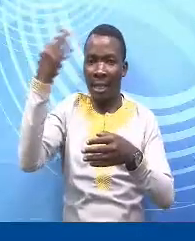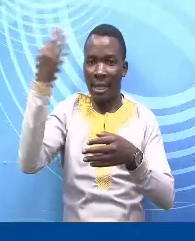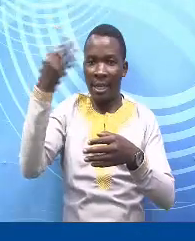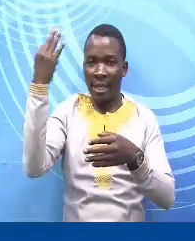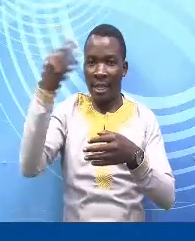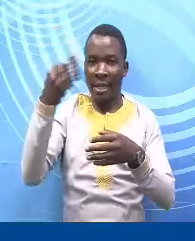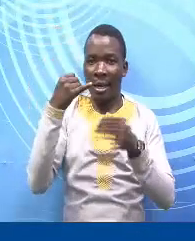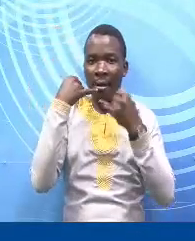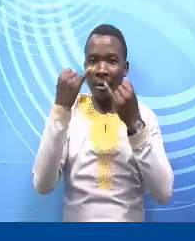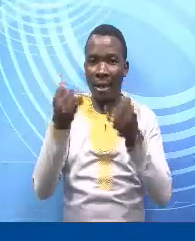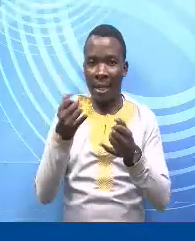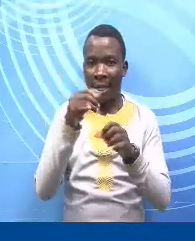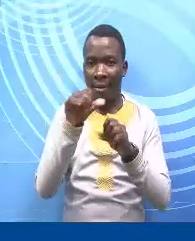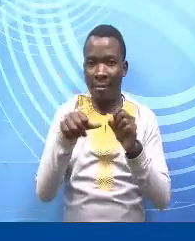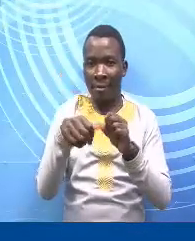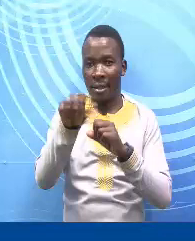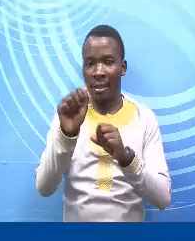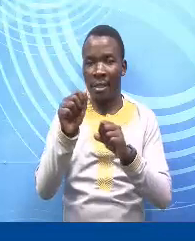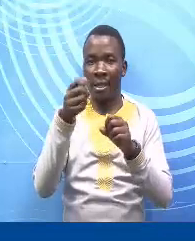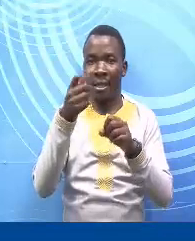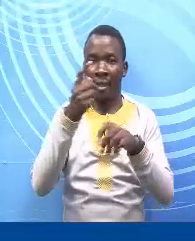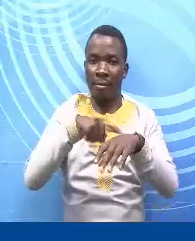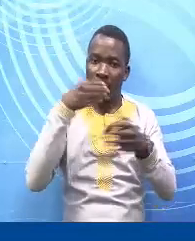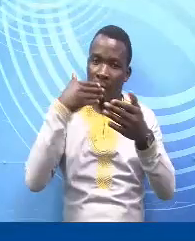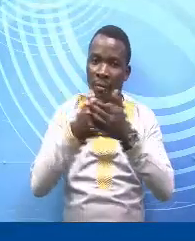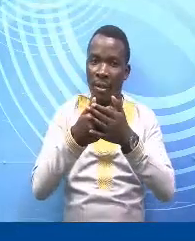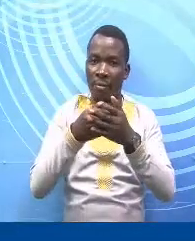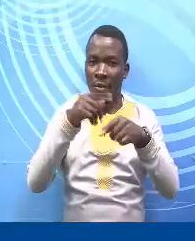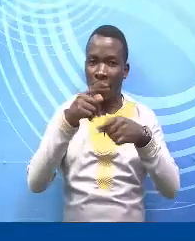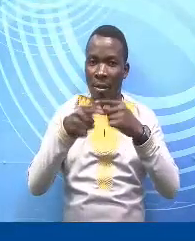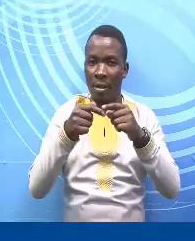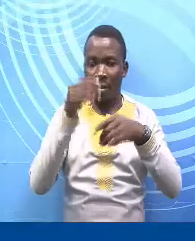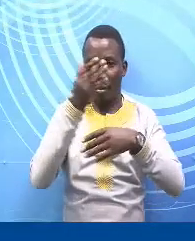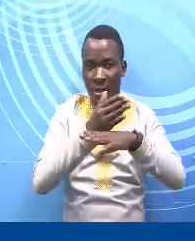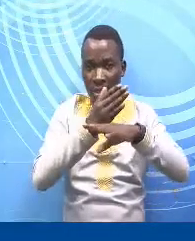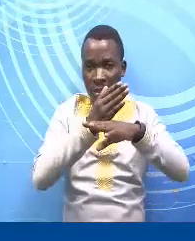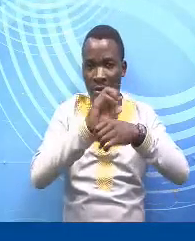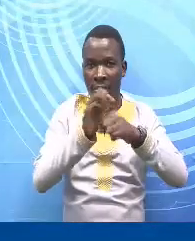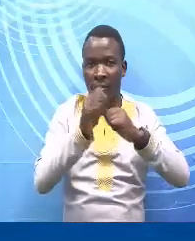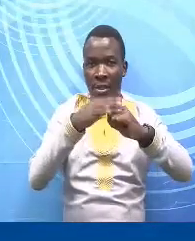aho aza kubabwira ati muhore hagende mugire ibihe byiza, mukomeze kwirinda COVID-19.